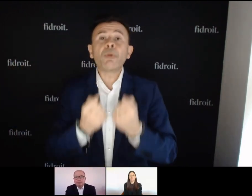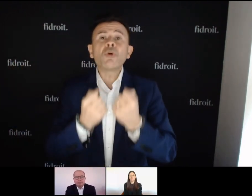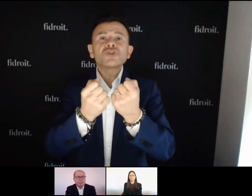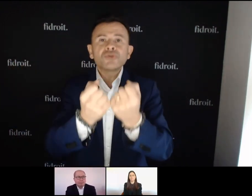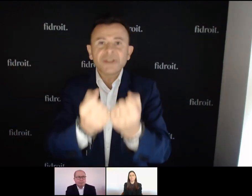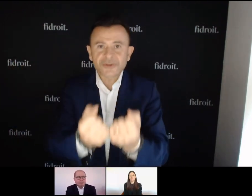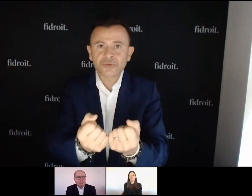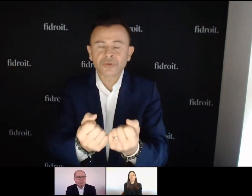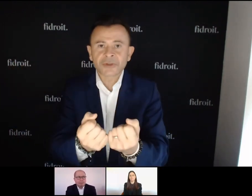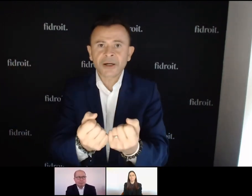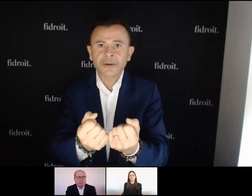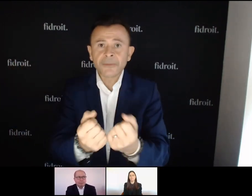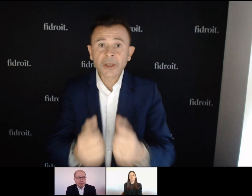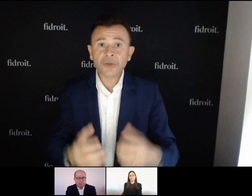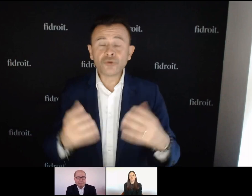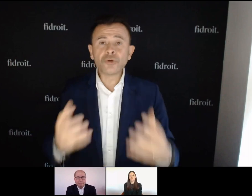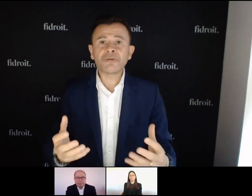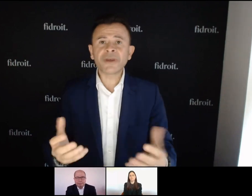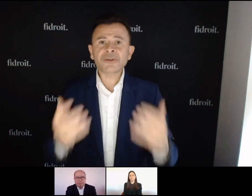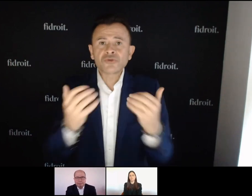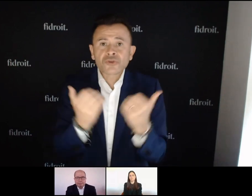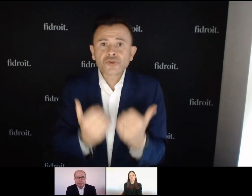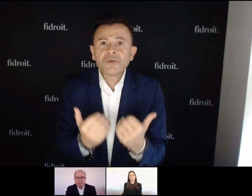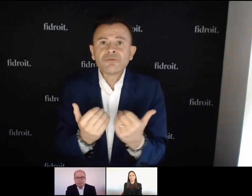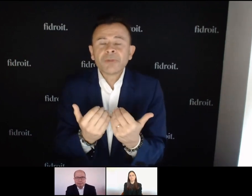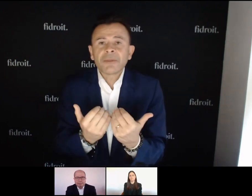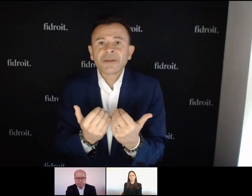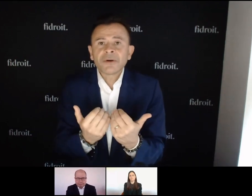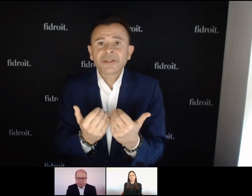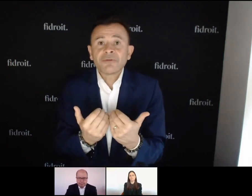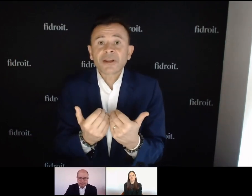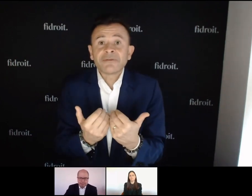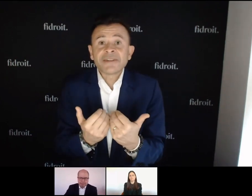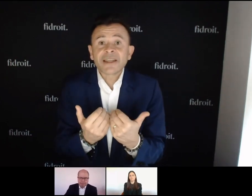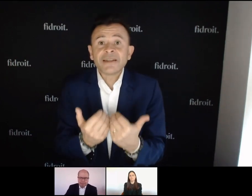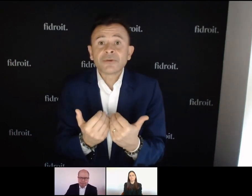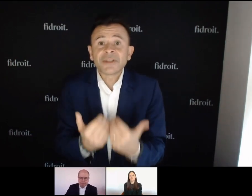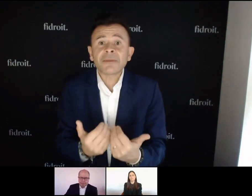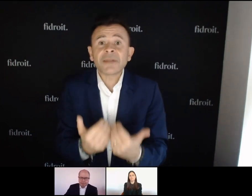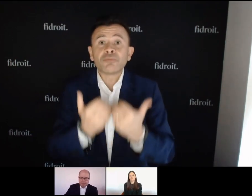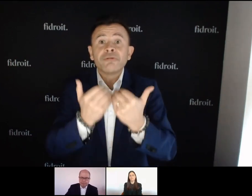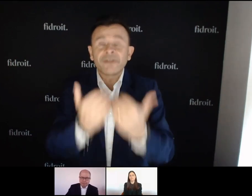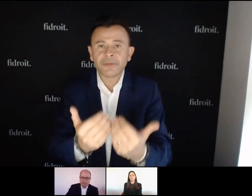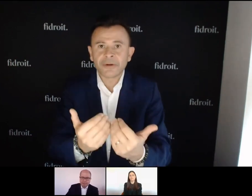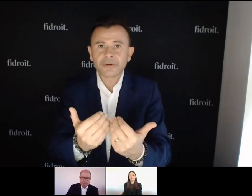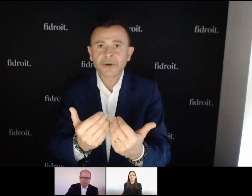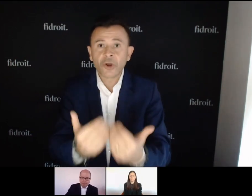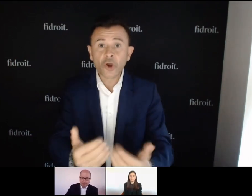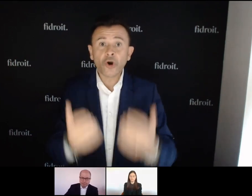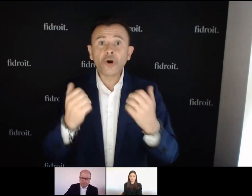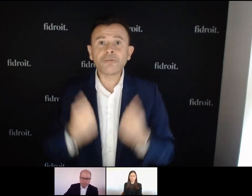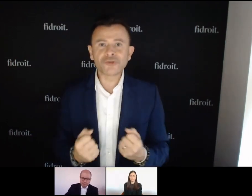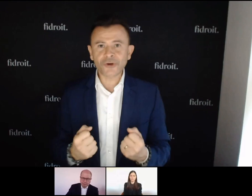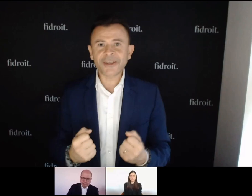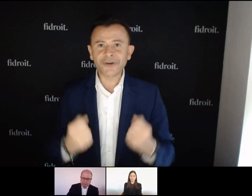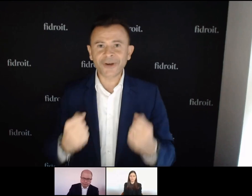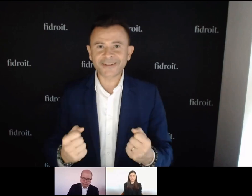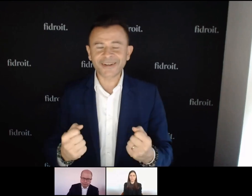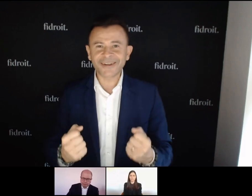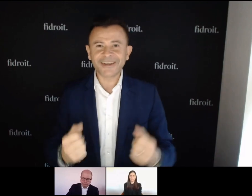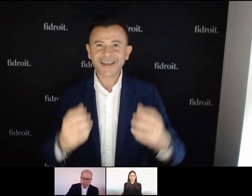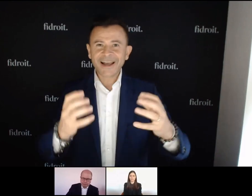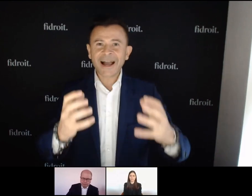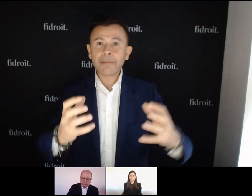deviez ponctionner sur le contrat, de le faire sur celui vous permettant d'avoir la fiscalité au terme la plus faible. Or, vous auriez